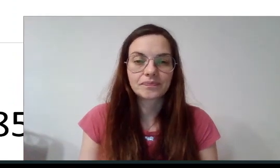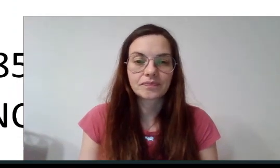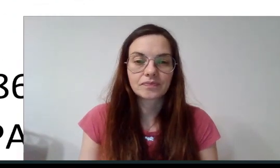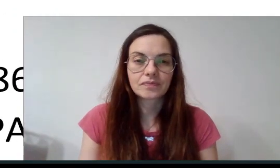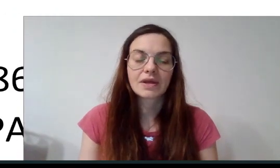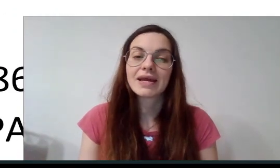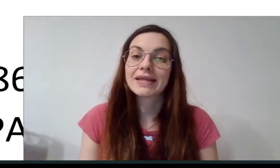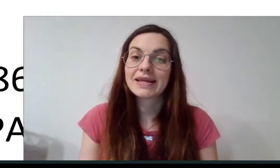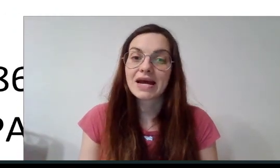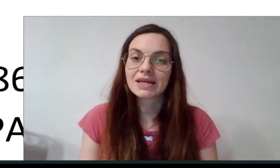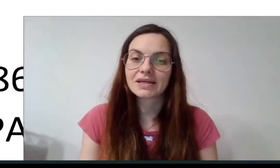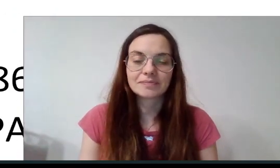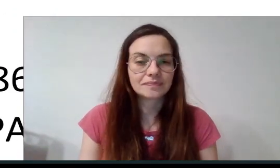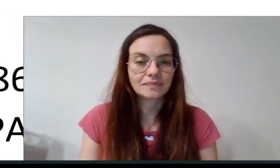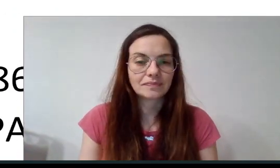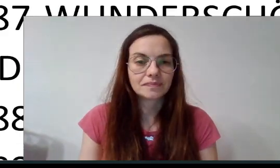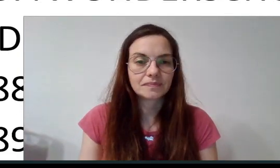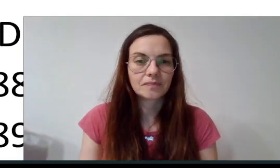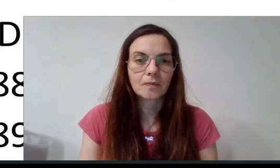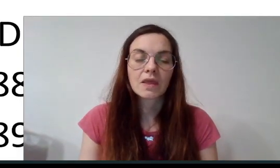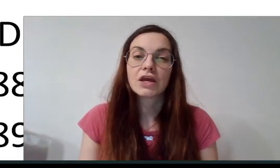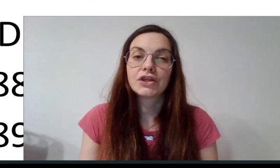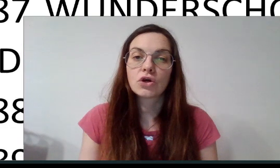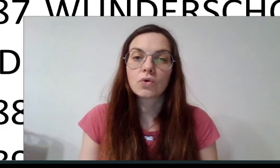Tragen. Die Hose.